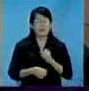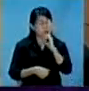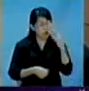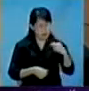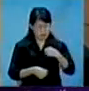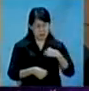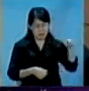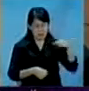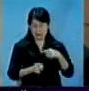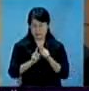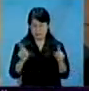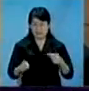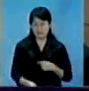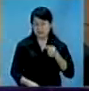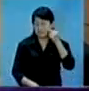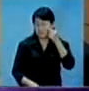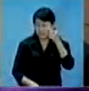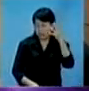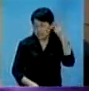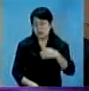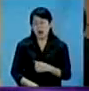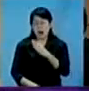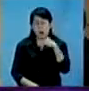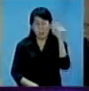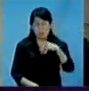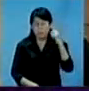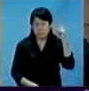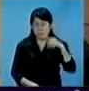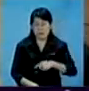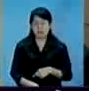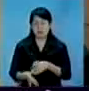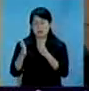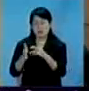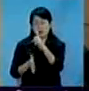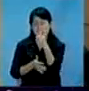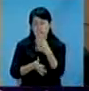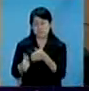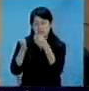ไม่น่าด้านและพูดความเท็จในสภาและใส่ร้ายคนตาย